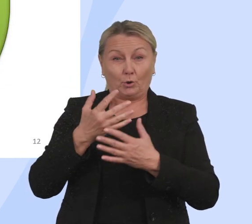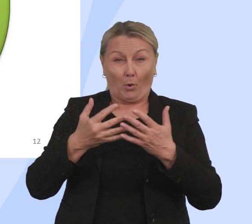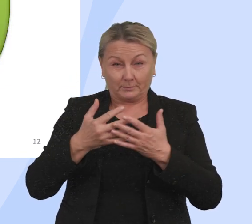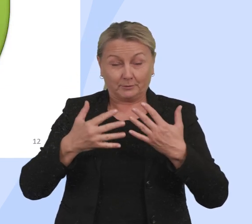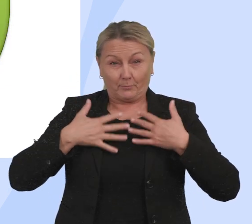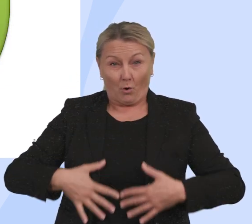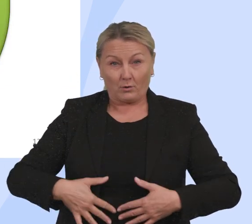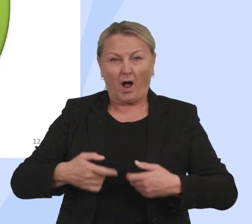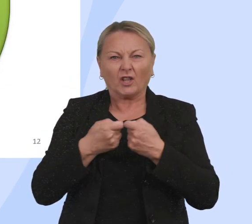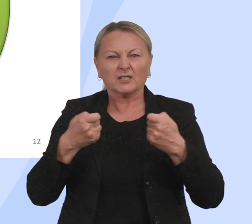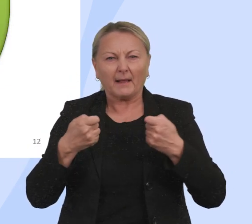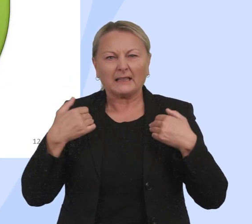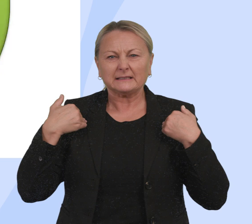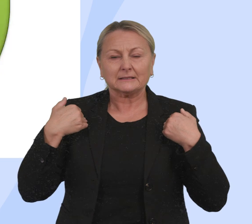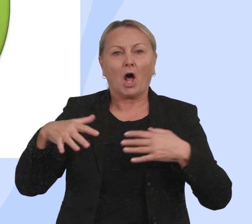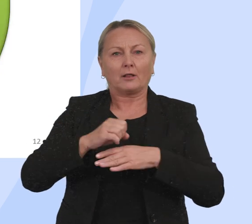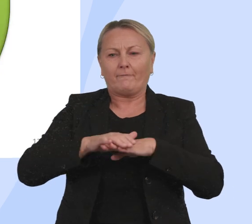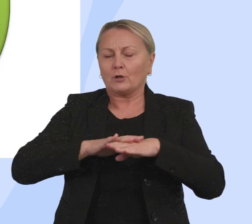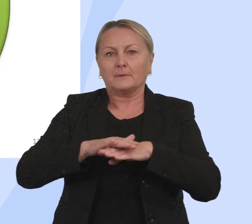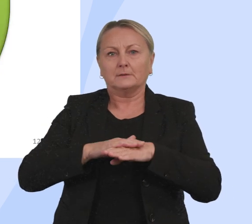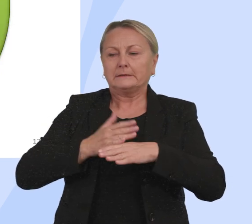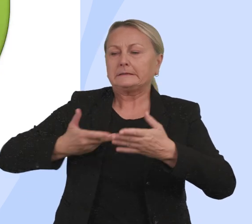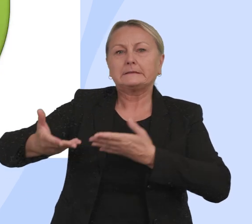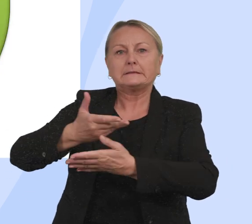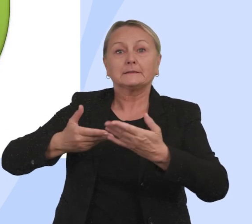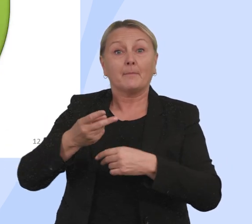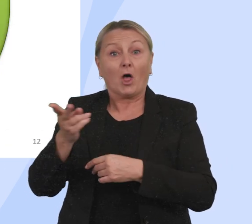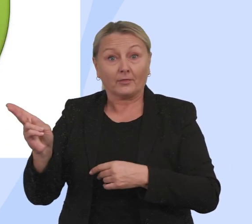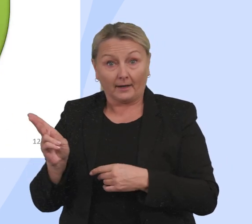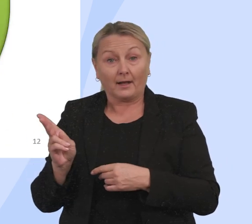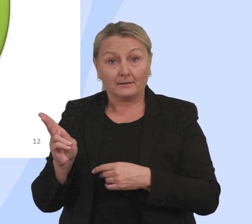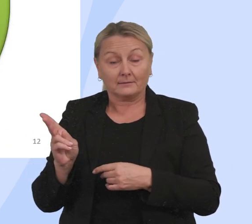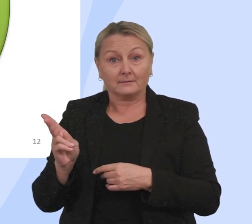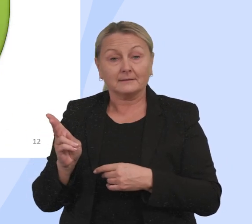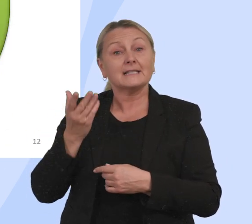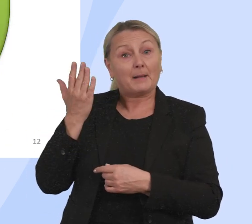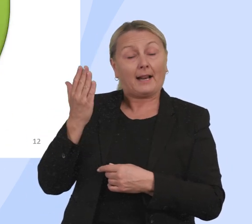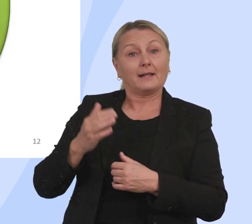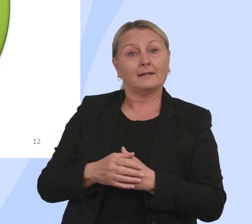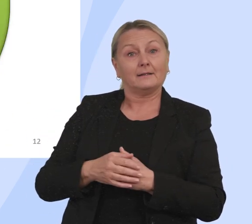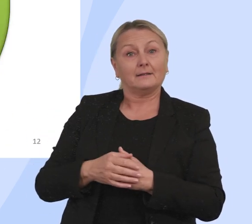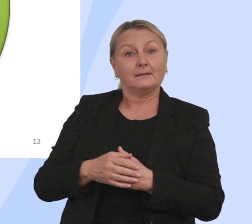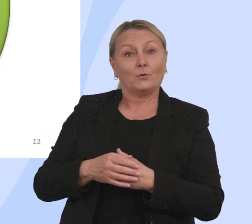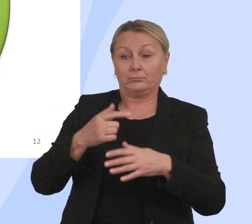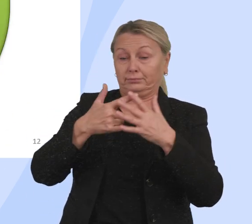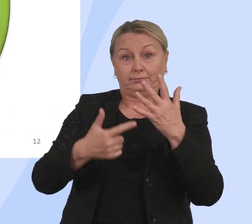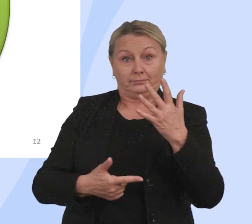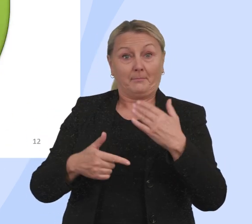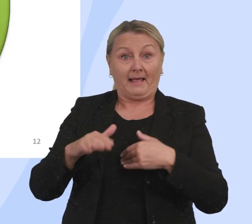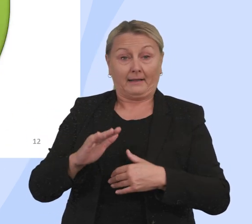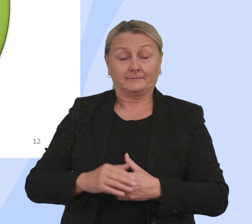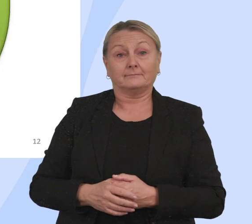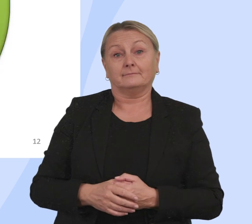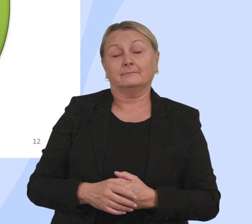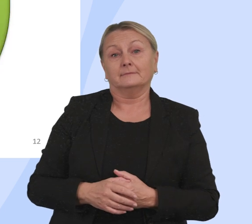når man er i samspil med den anden. Det er spejling og en hel del mere. Så det, vi kigger